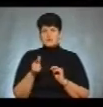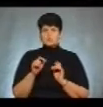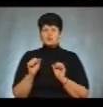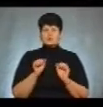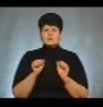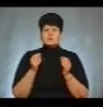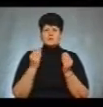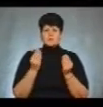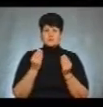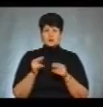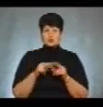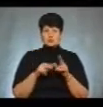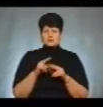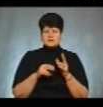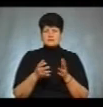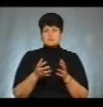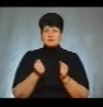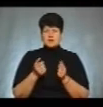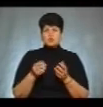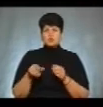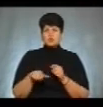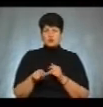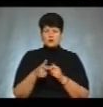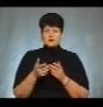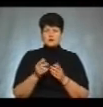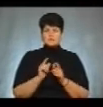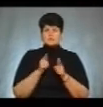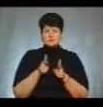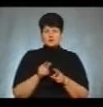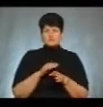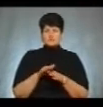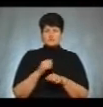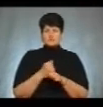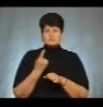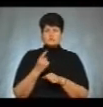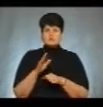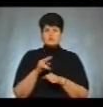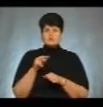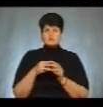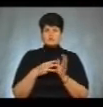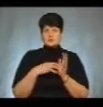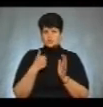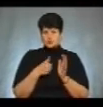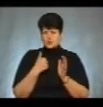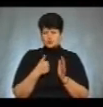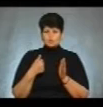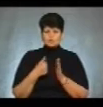управління капітального будівництва прийняло дороги і приступило до виконання робіт з 1 вересня 2018 року.